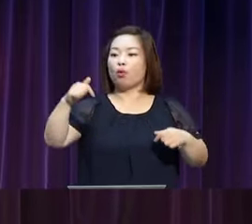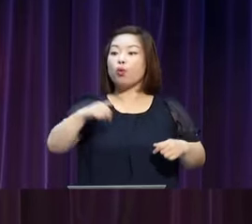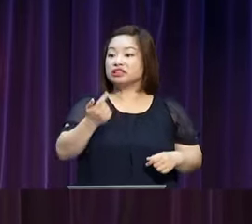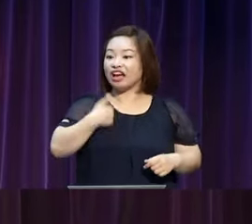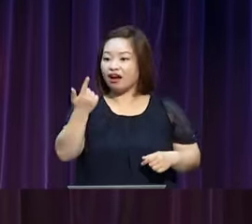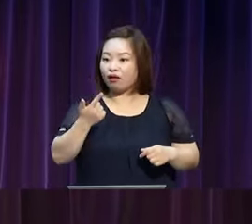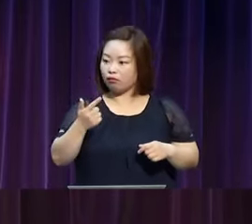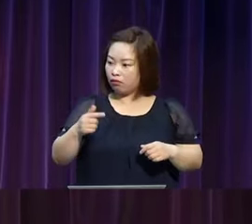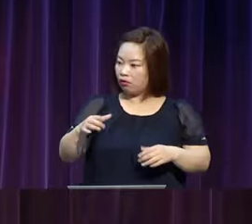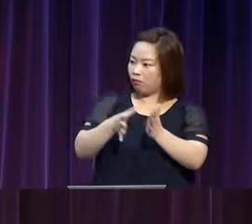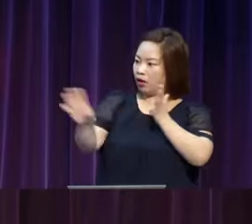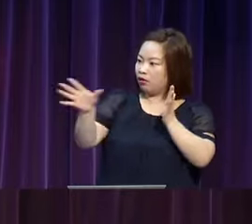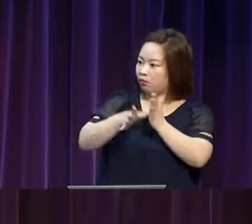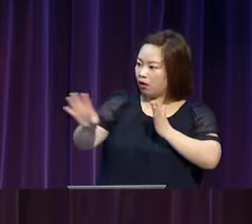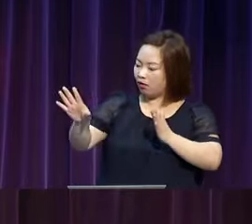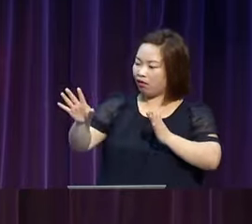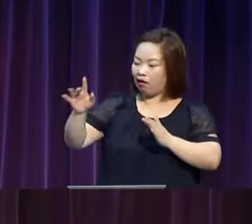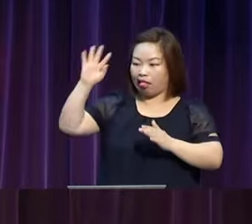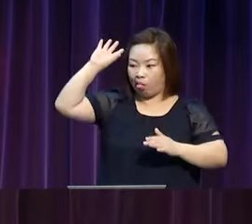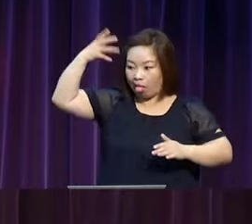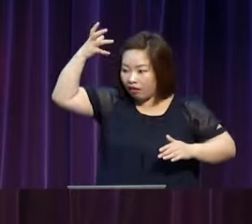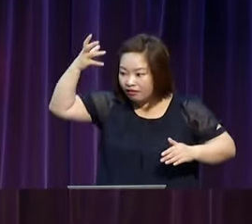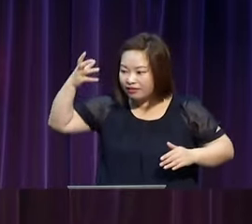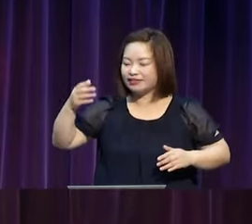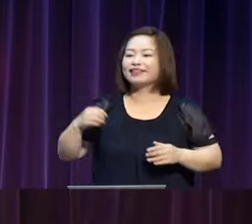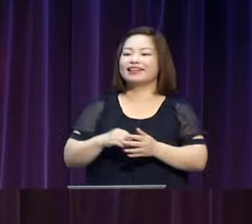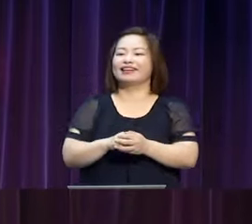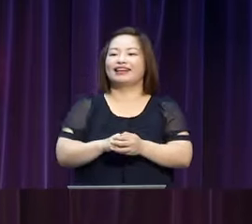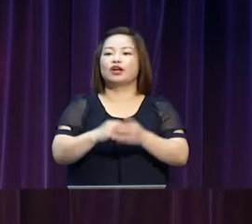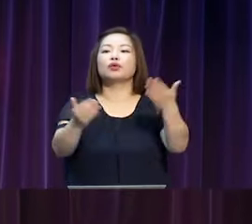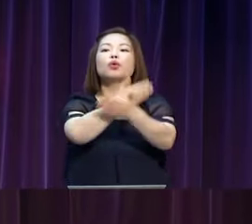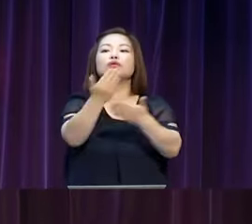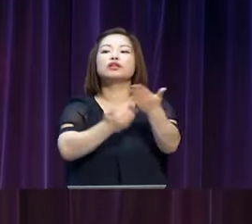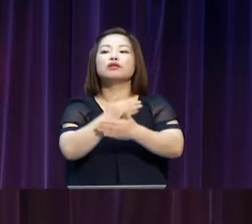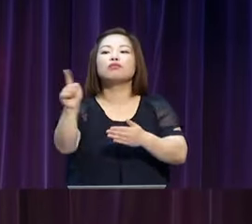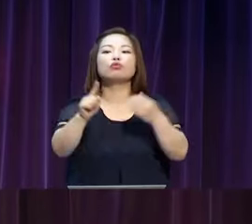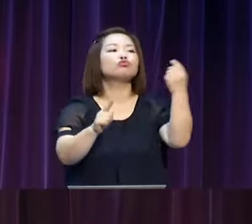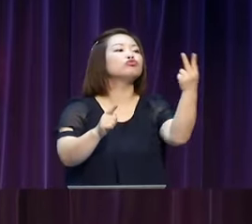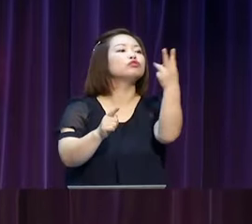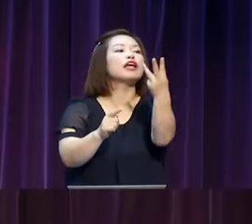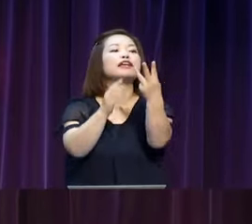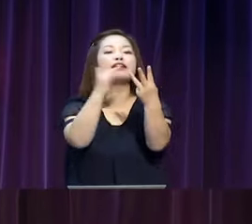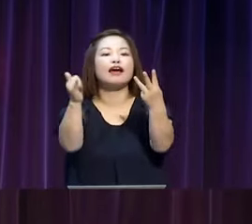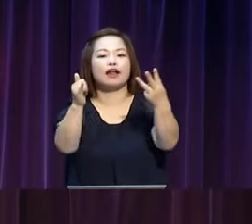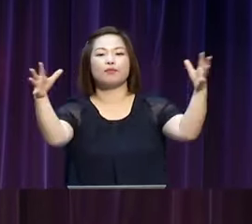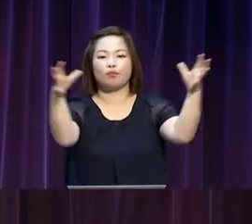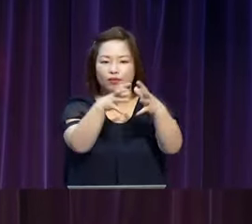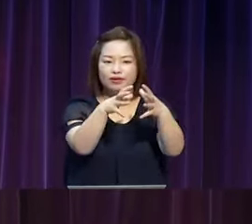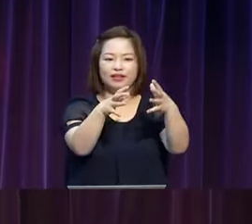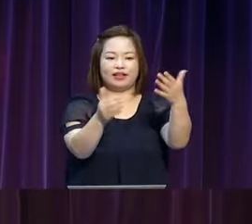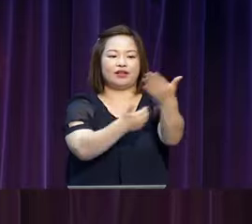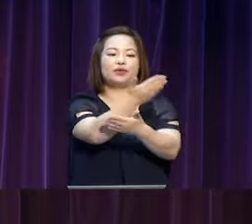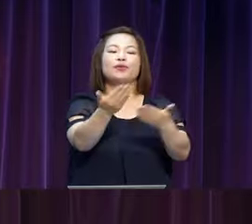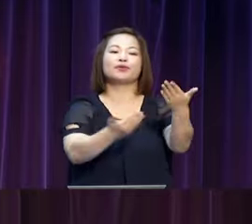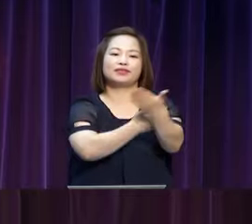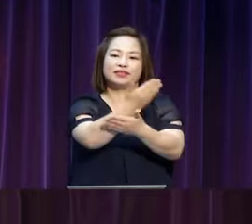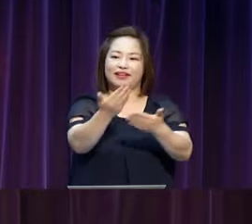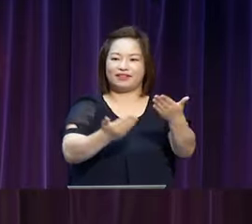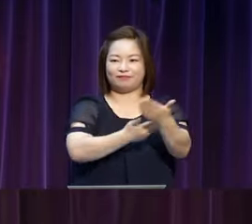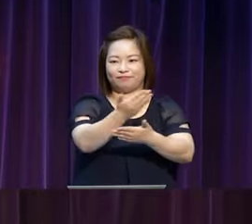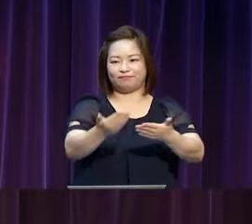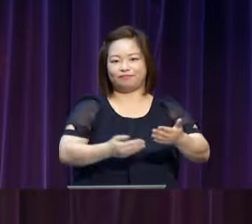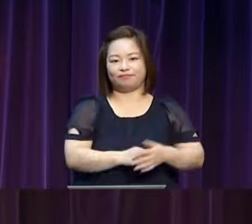그 이상하죠. 대화는 둘 이상 있어야 돼요. 주고받고. 그거를 교제라고